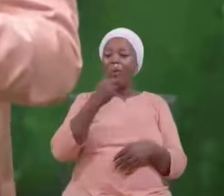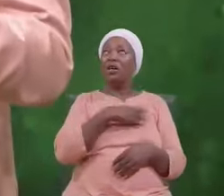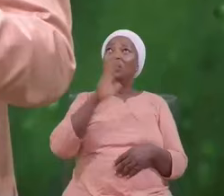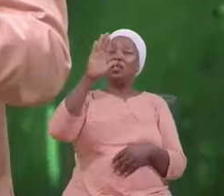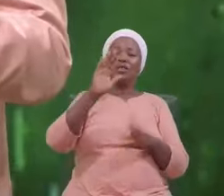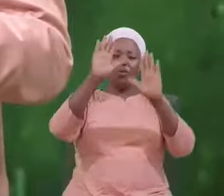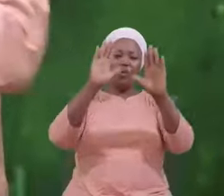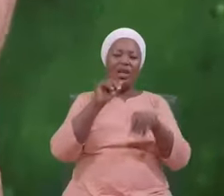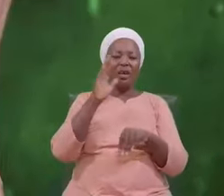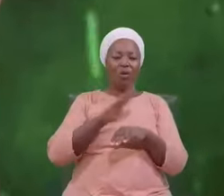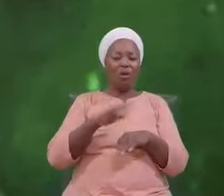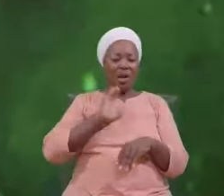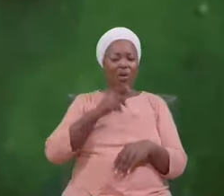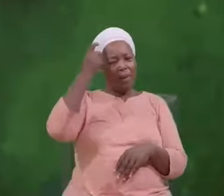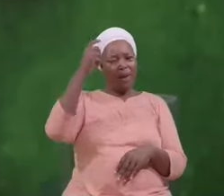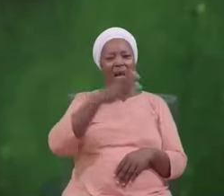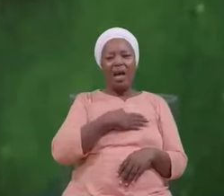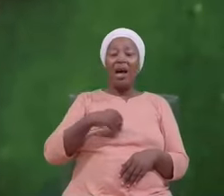bouche et